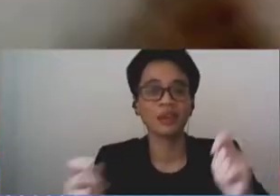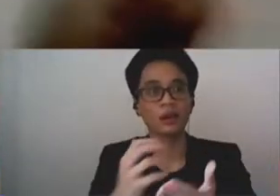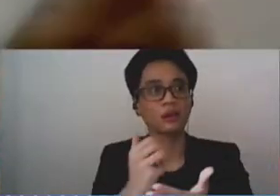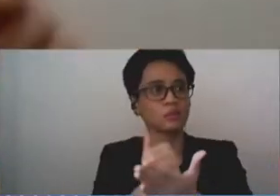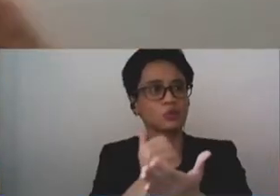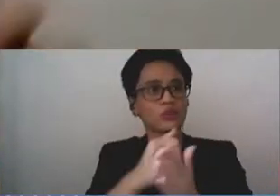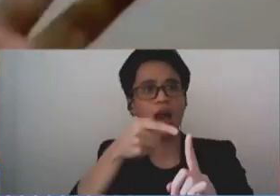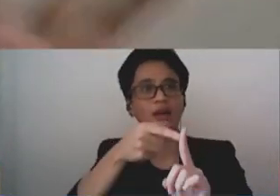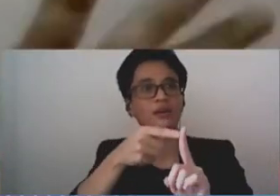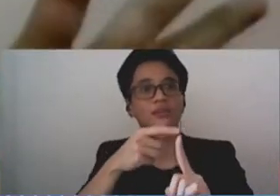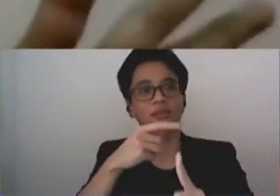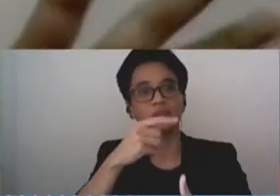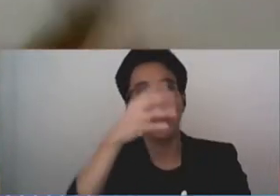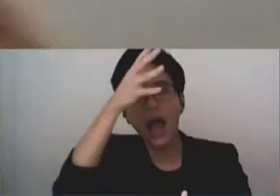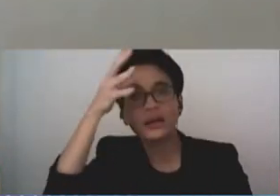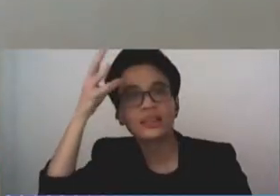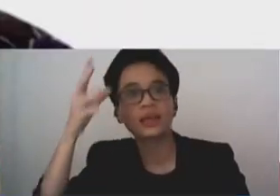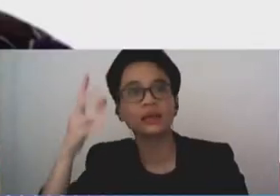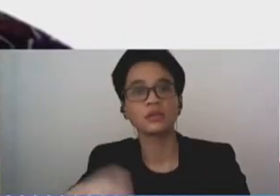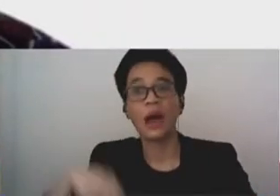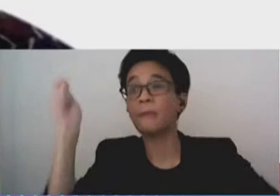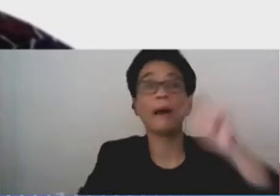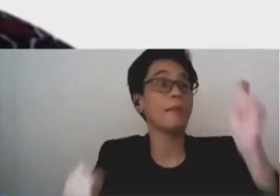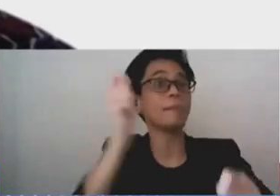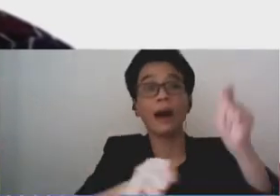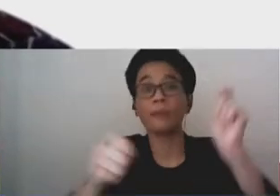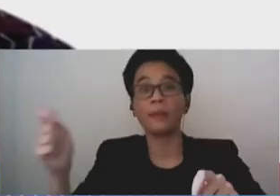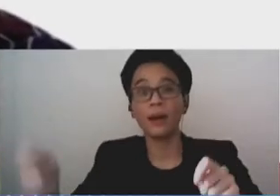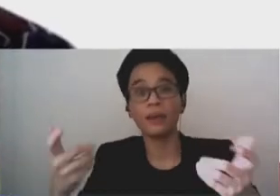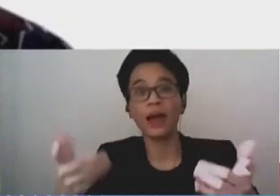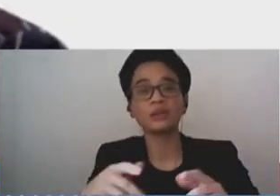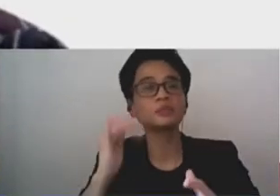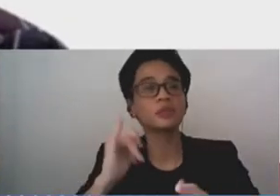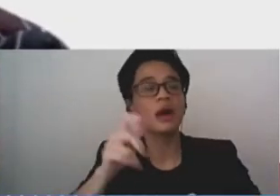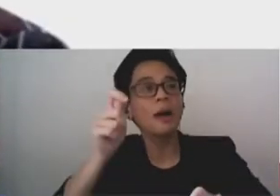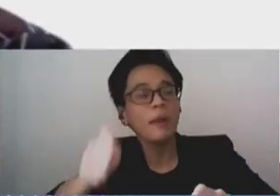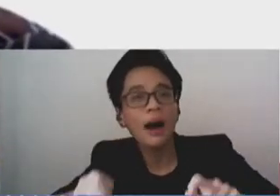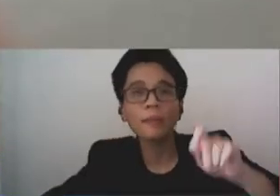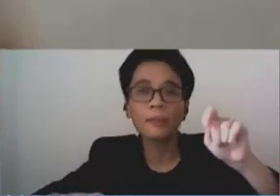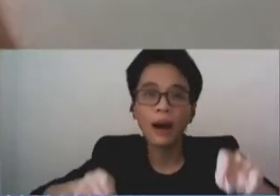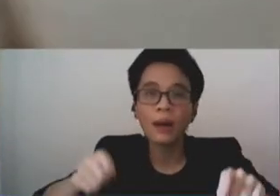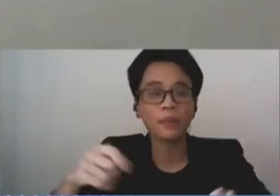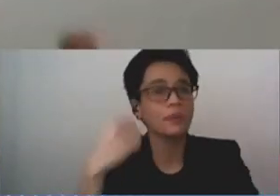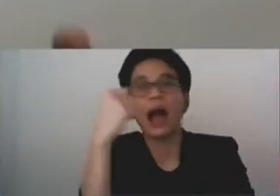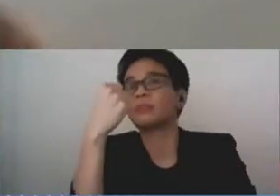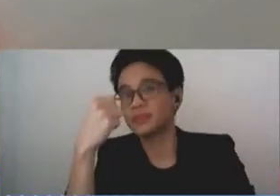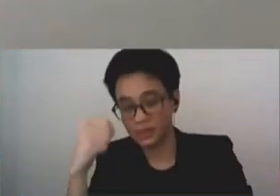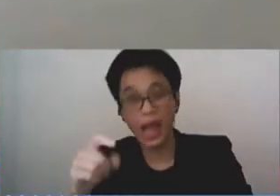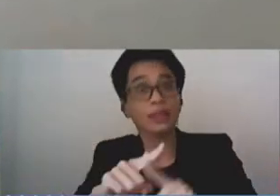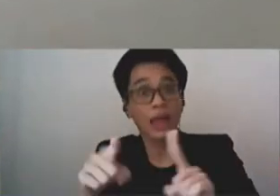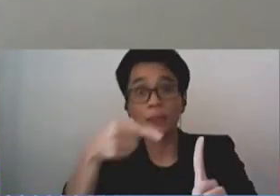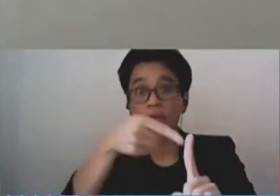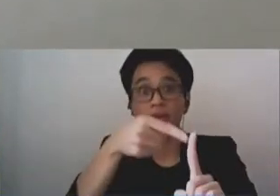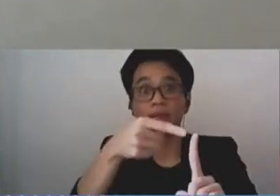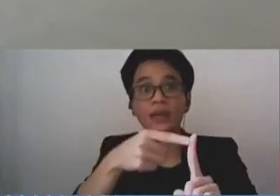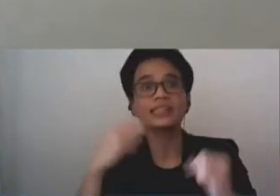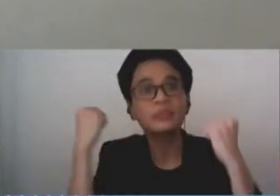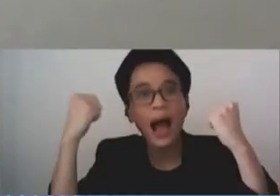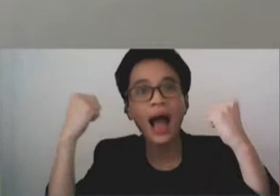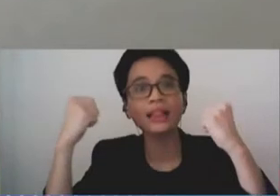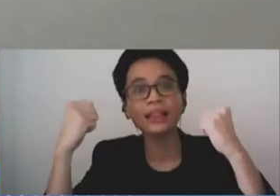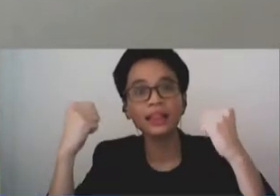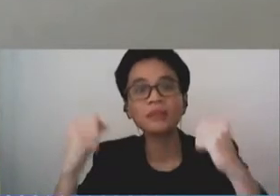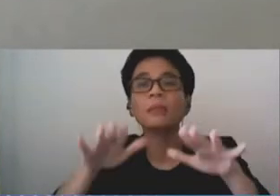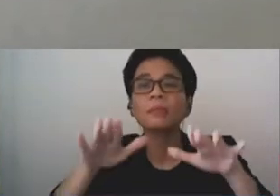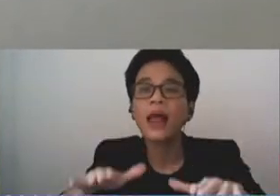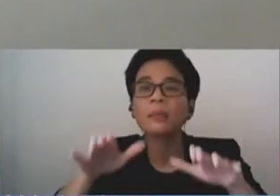kesana kemari, karena dia kan sangat heboh begitu lihat ada sesuatu yang dipukul-pukul kayak gitu. Tapi dia sangat semangat, jadi dia mau pelan-pelan dulu.